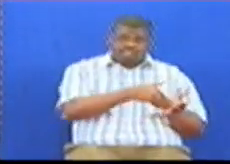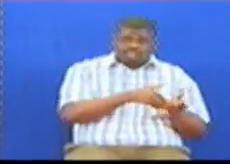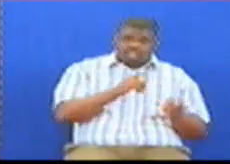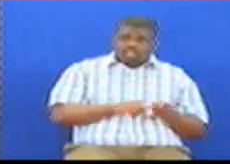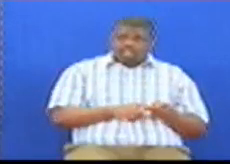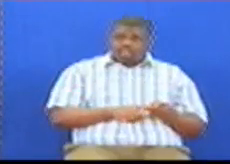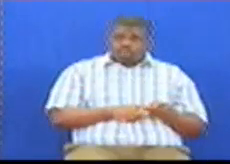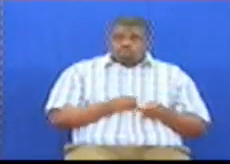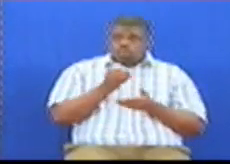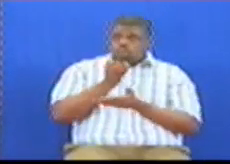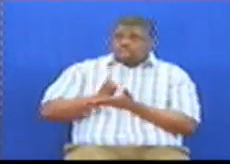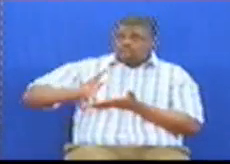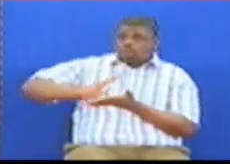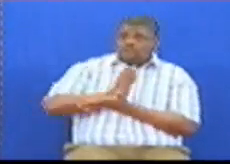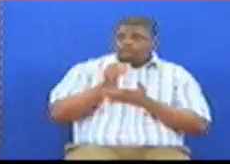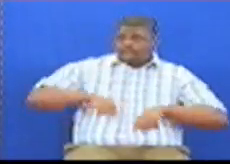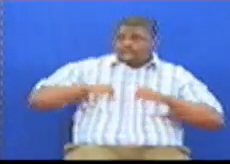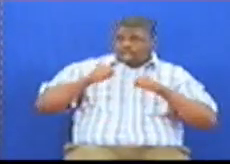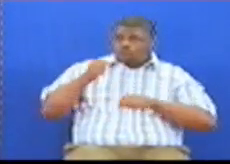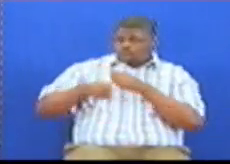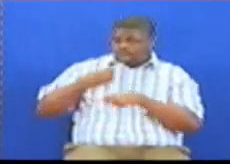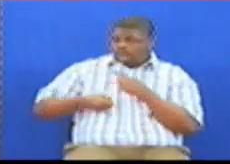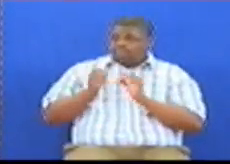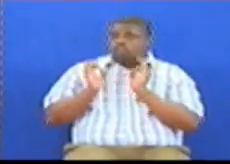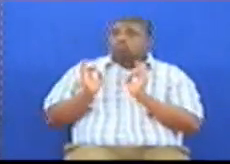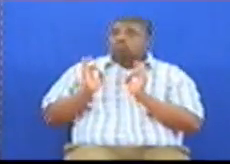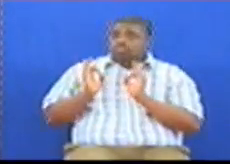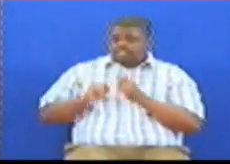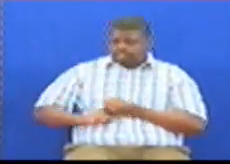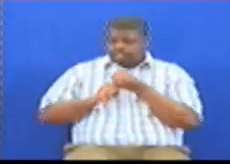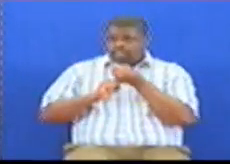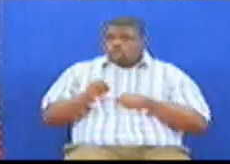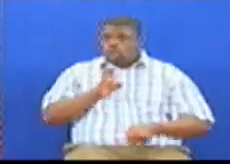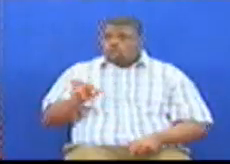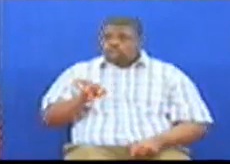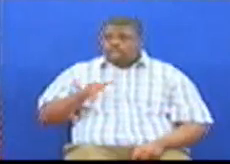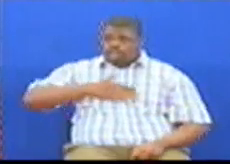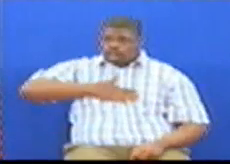utakwenda vizuri sana. Mheshimiwa naibu spika, nikushukuru sana na unga mkono hoja. Asante sana.